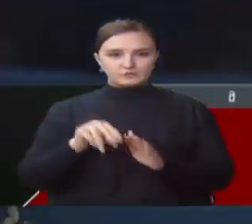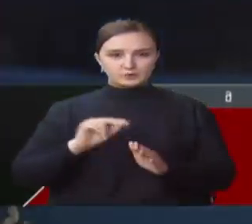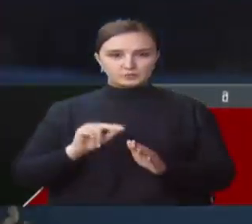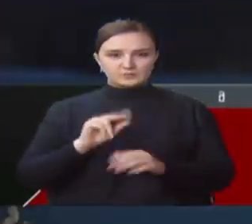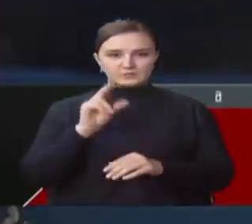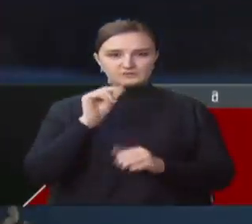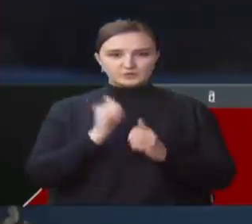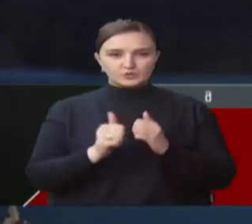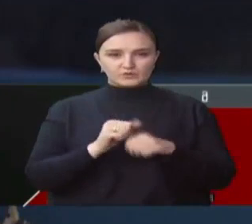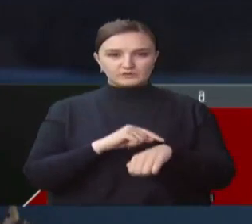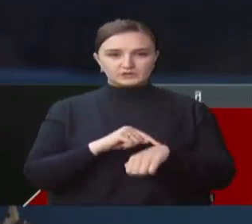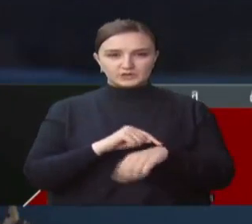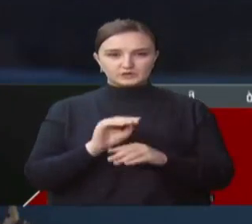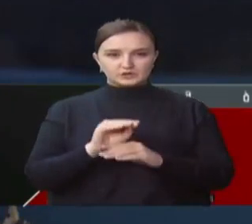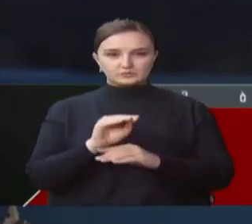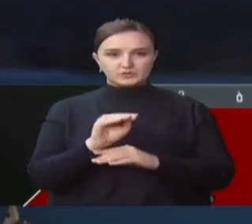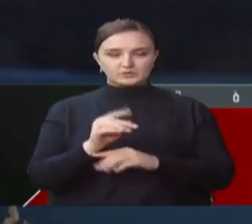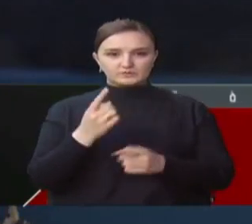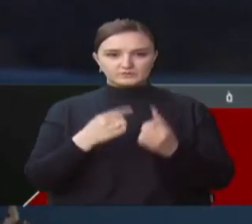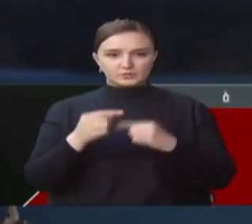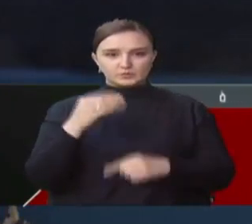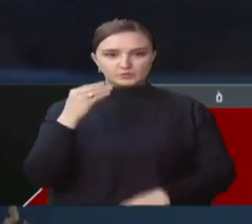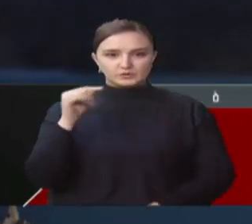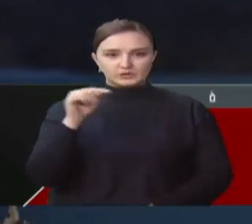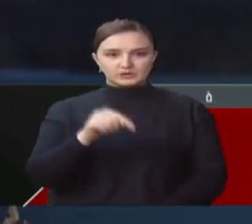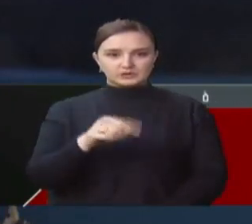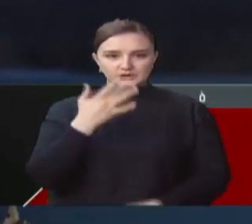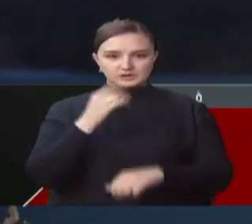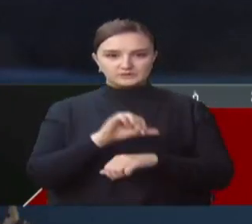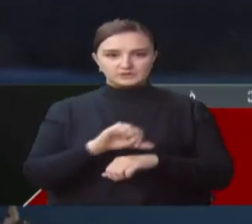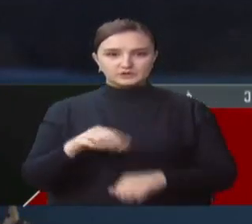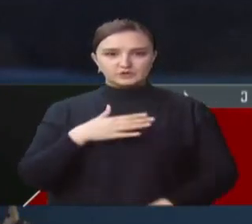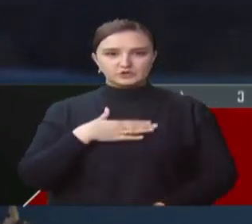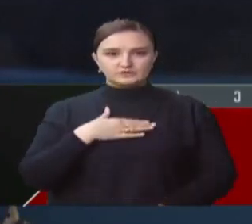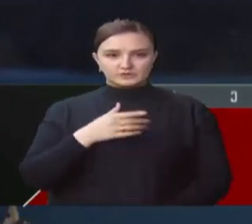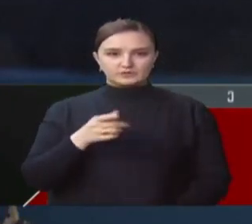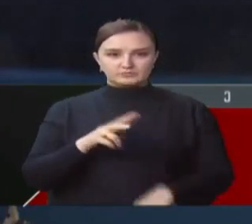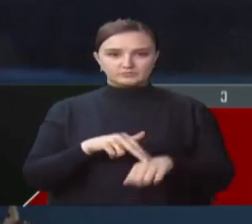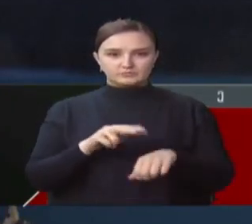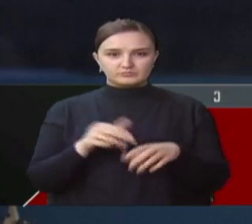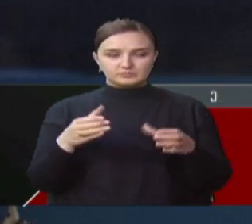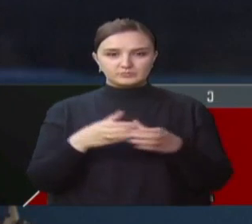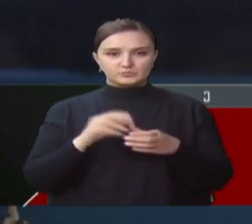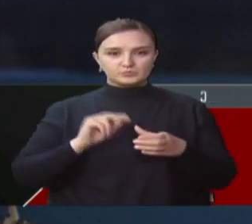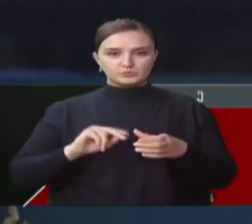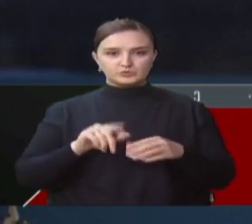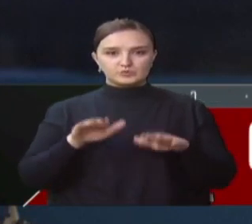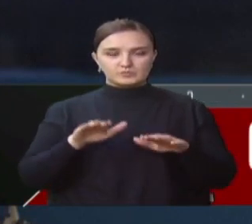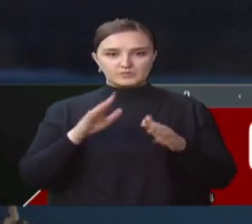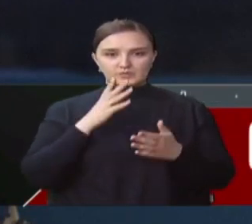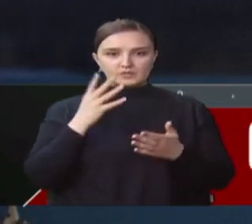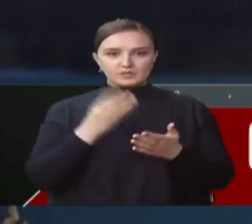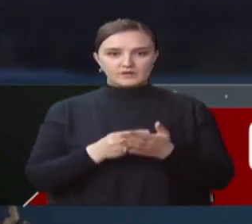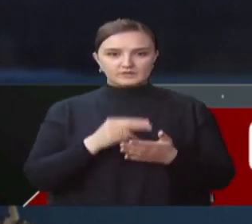ყოველ საათში იზრდება გუნდებით თურქეთიდან და საზღვარგარეთიდან. ჩვენი ჟანდარმერია მუშაობს კატასტროფის ზონაში თავისი